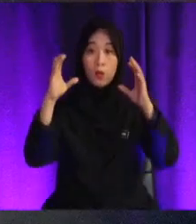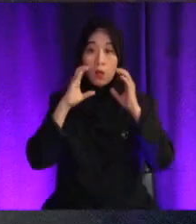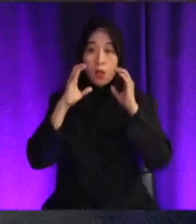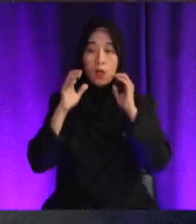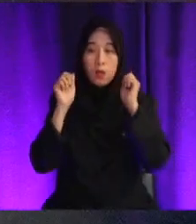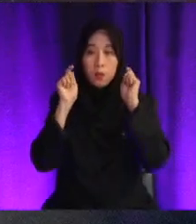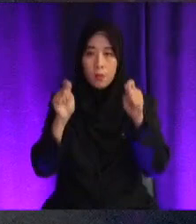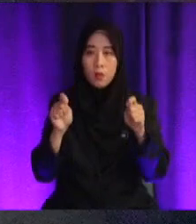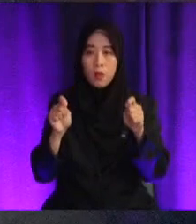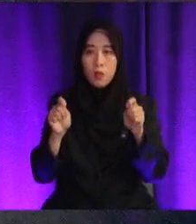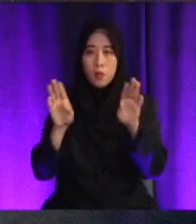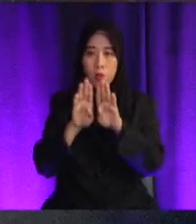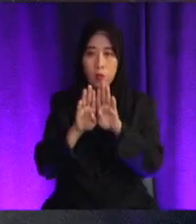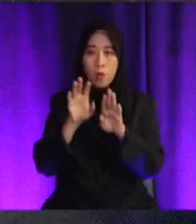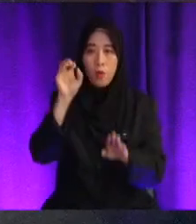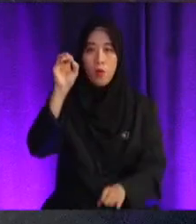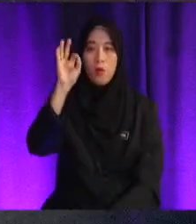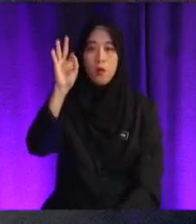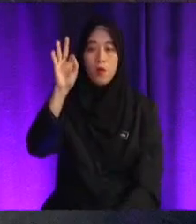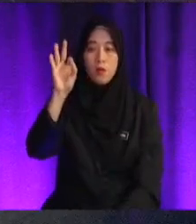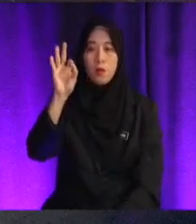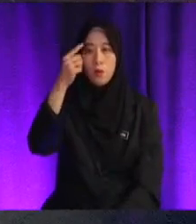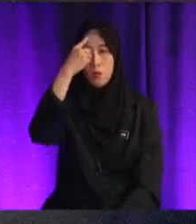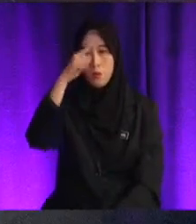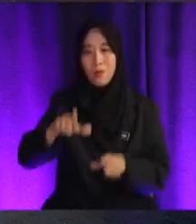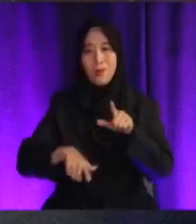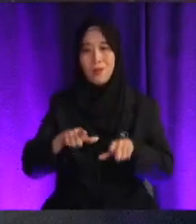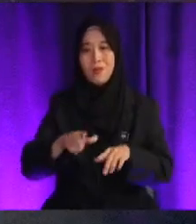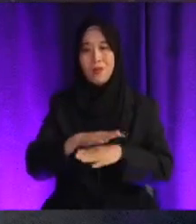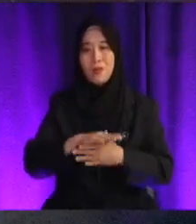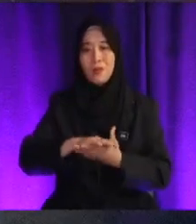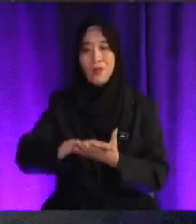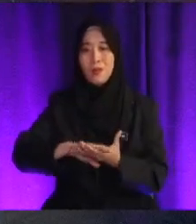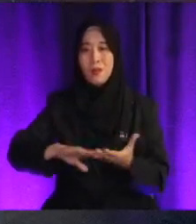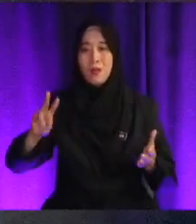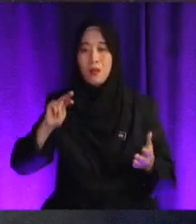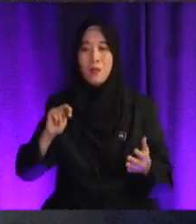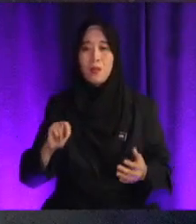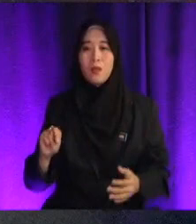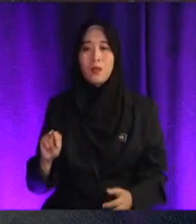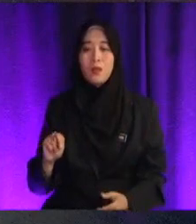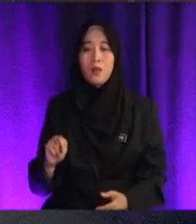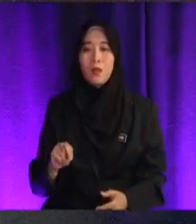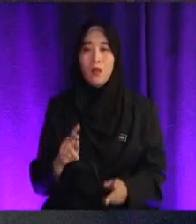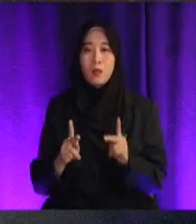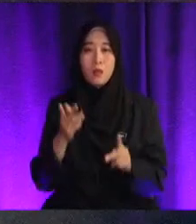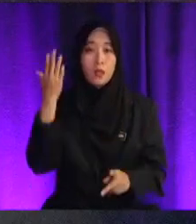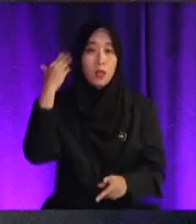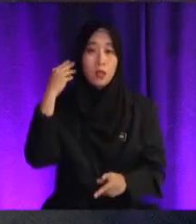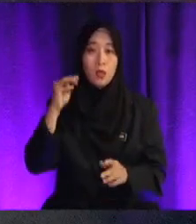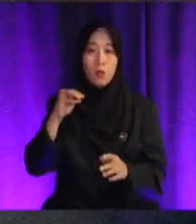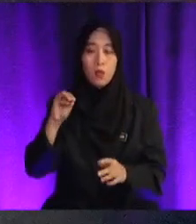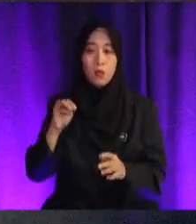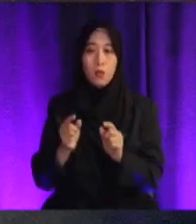dulu. Betul, itu langkah keselamatan. Langkah keselamatan. Dalam masa yang sama sebenarnya meter pelbagai ni dia menggunakan bateri. Jadi kita nak jimat